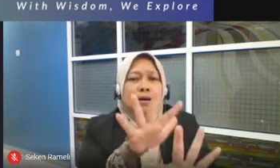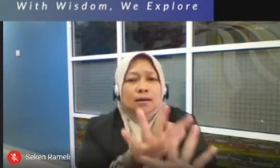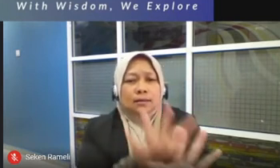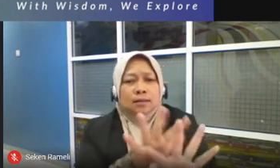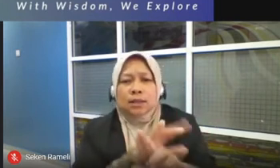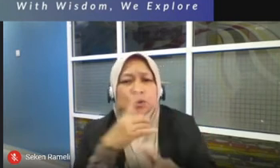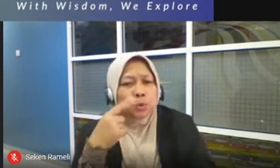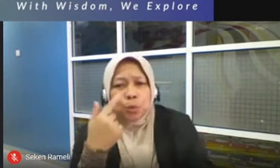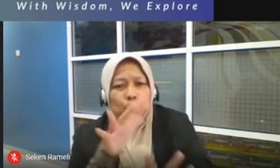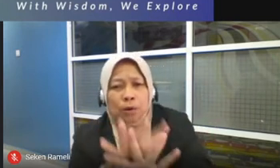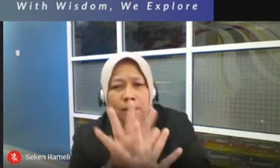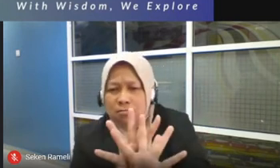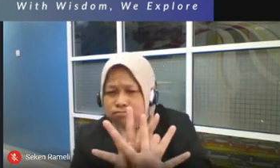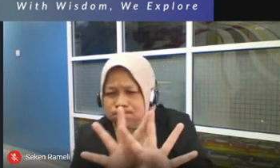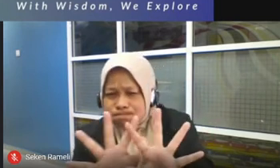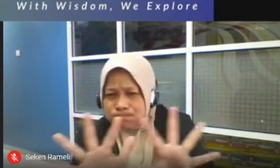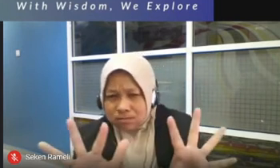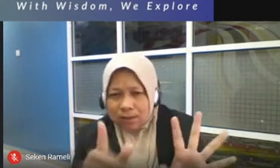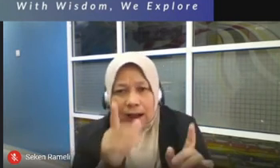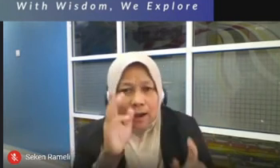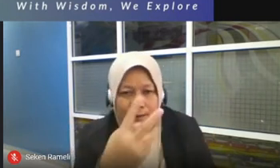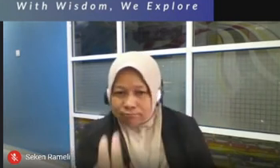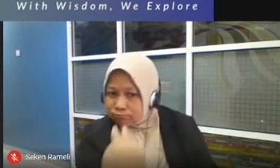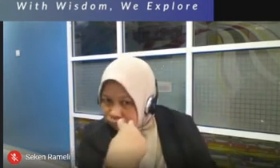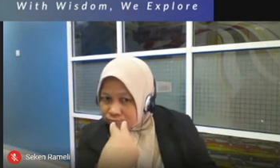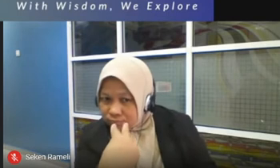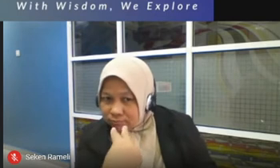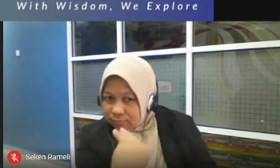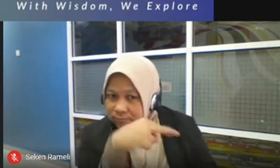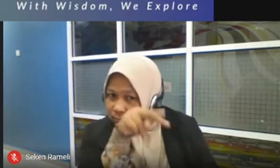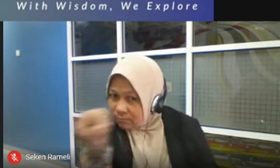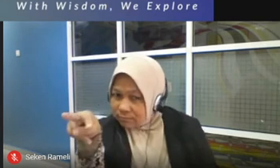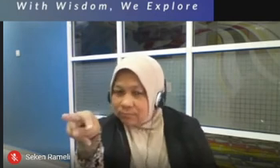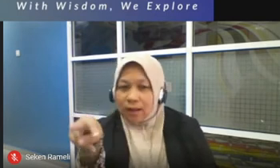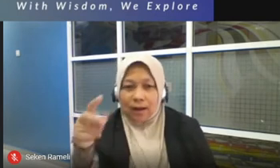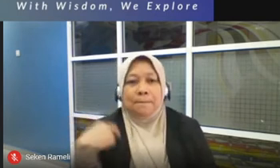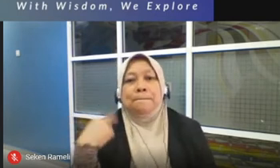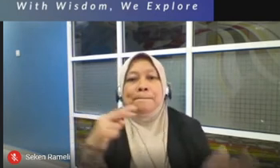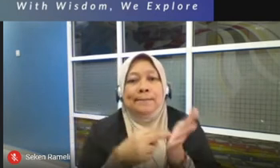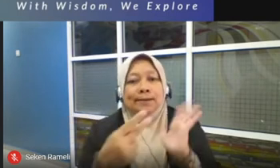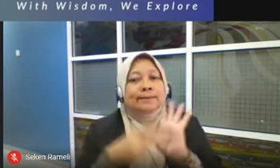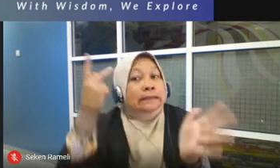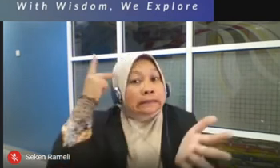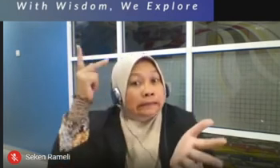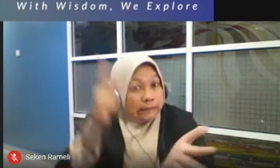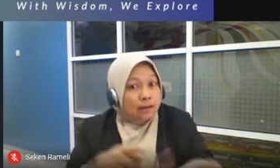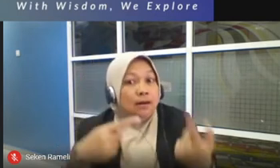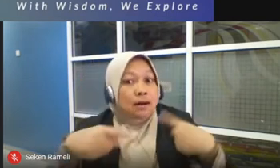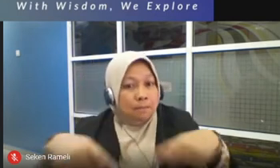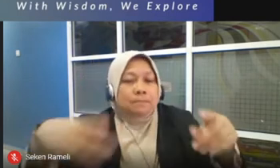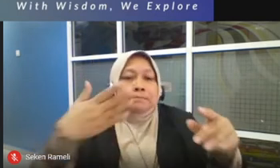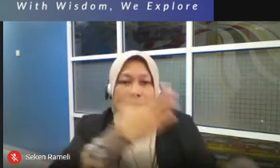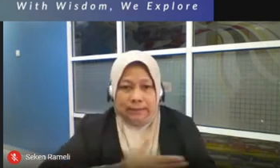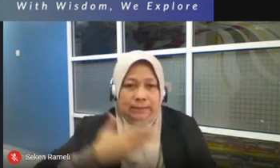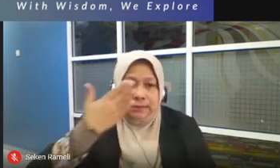dengan sesiapa saja yang mana anda itu akan diperhatikan ataupun anda itu akan dikenali. Okay?